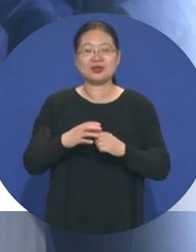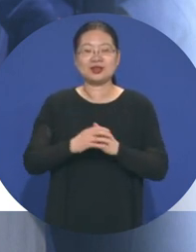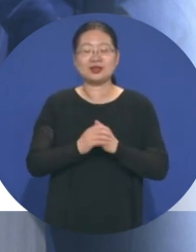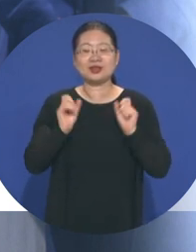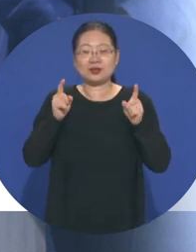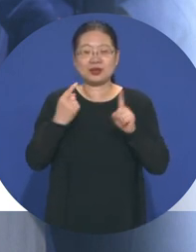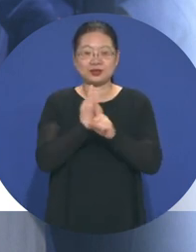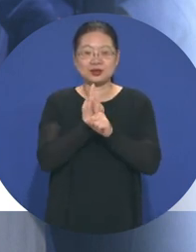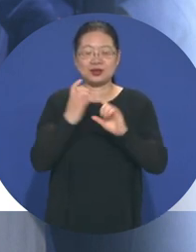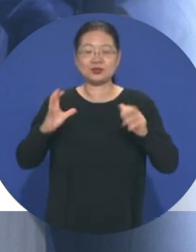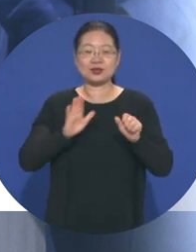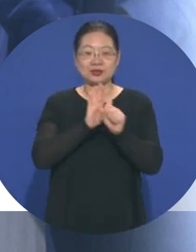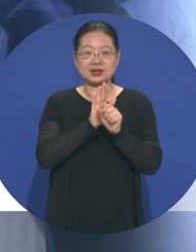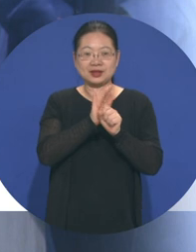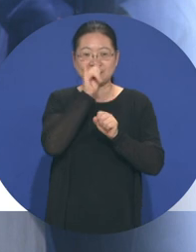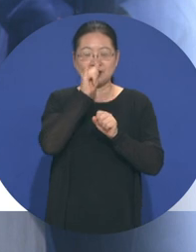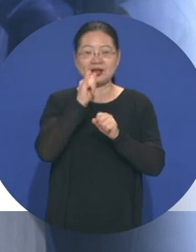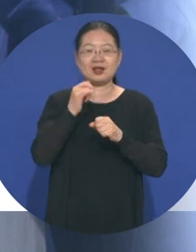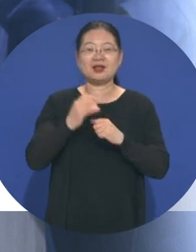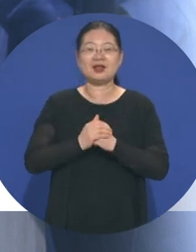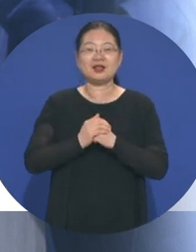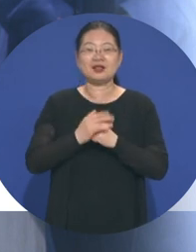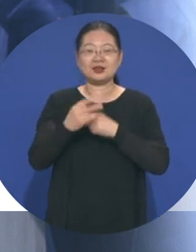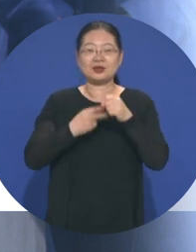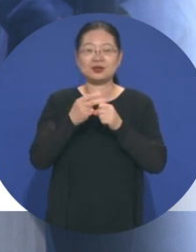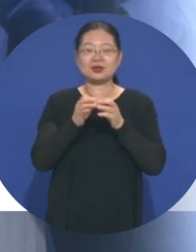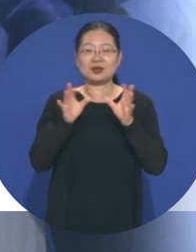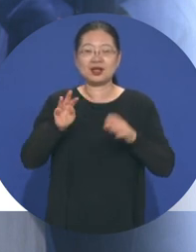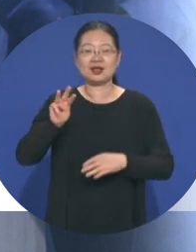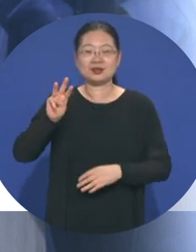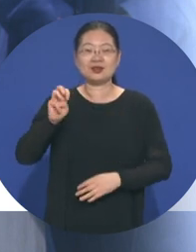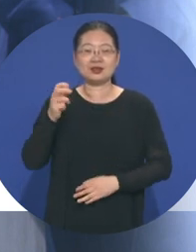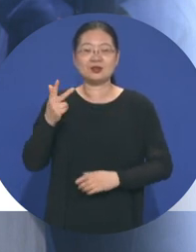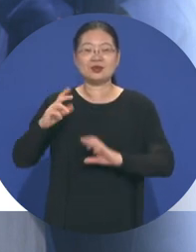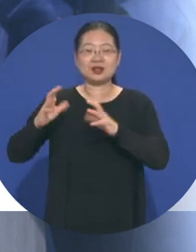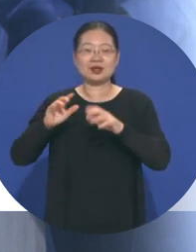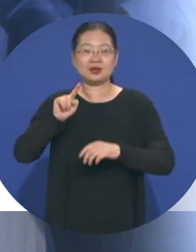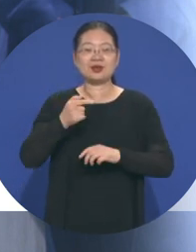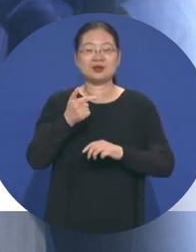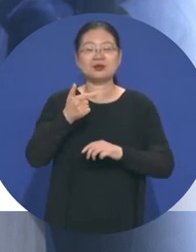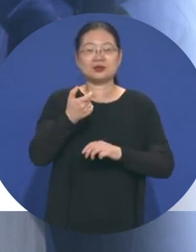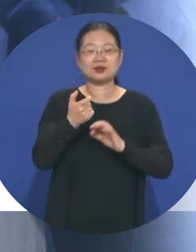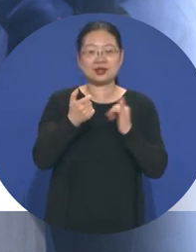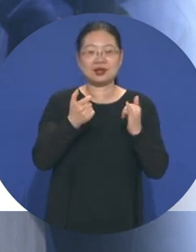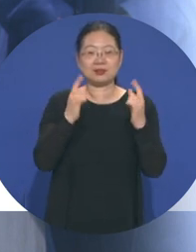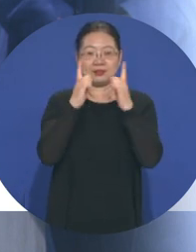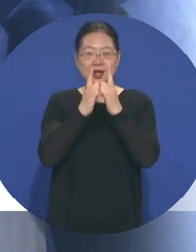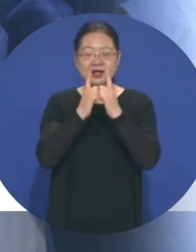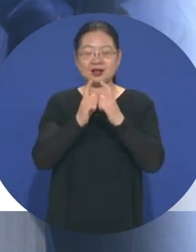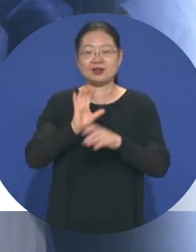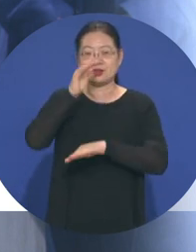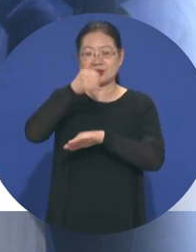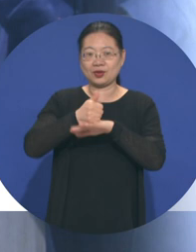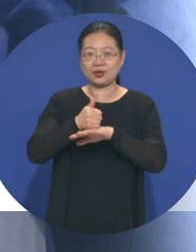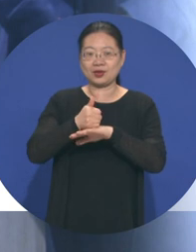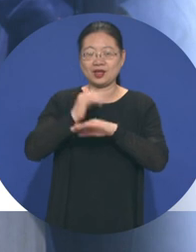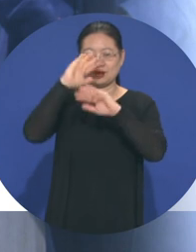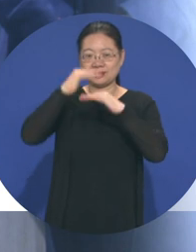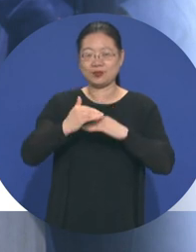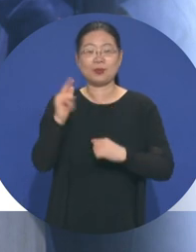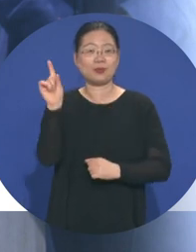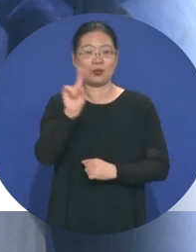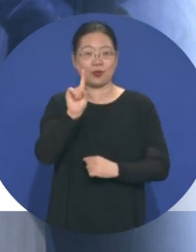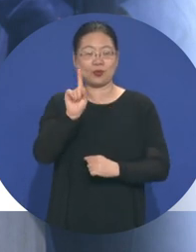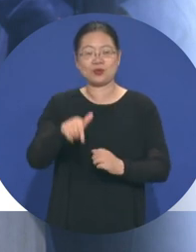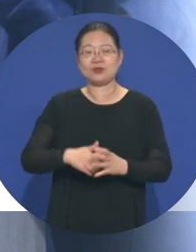힘을 쏟았는데요. 2년 동안 37개국 160여 명의 주요 인사들을 만났습니다. 어떤 성과를 거뒀는지